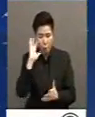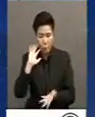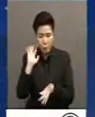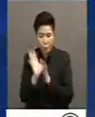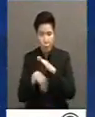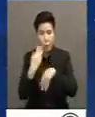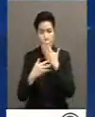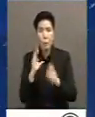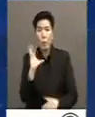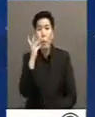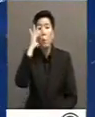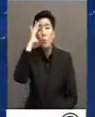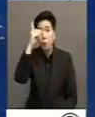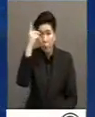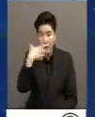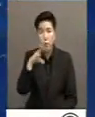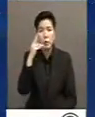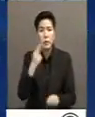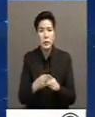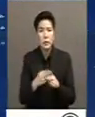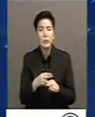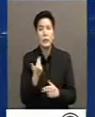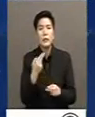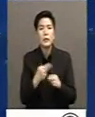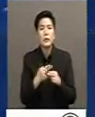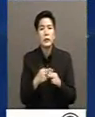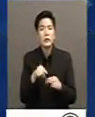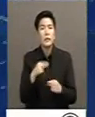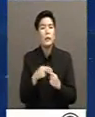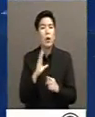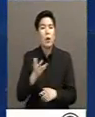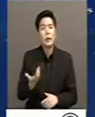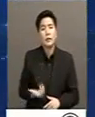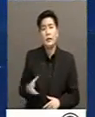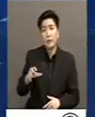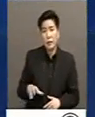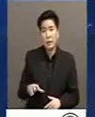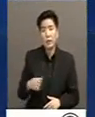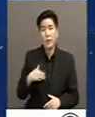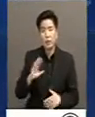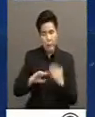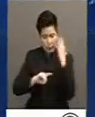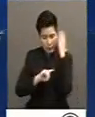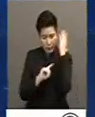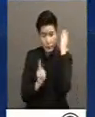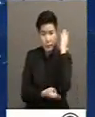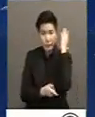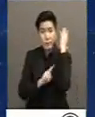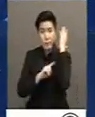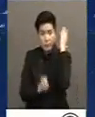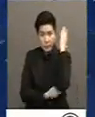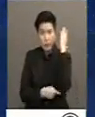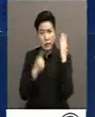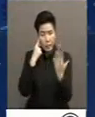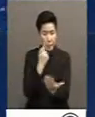ายุในวันพรุ่งนี้แล้วนะครับจะมีชื่อว่าอะซิรีครับเป็นชื่อที่ประเทศศรีลังกาตั้งขึ้นครับก็ทำให้พื้นที่จังหวัดภู